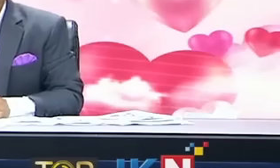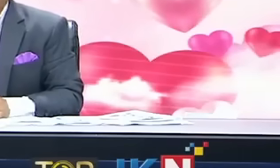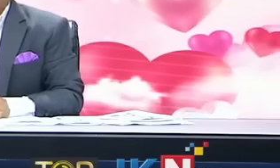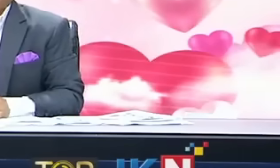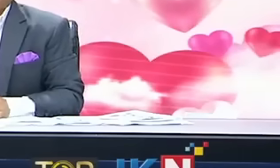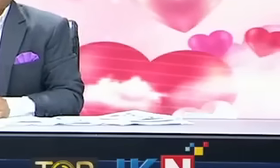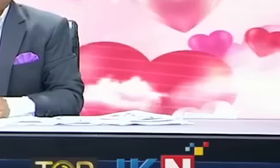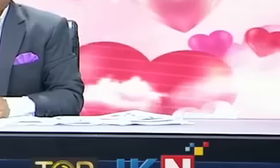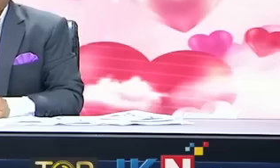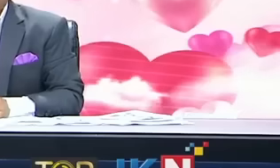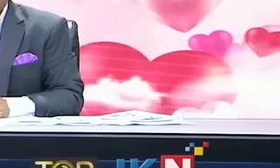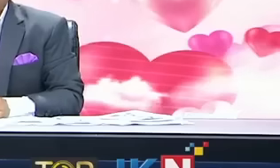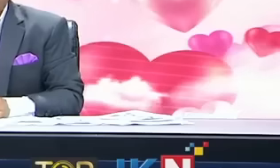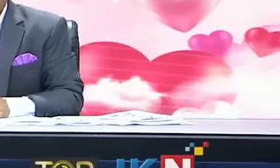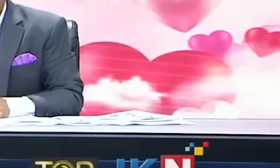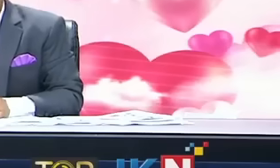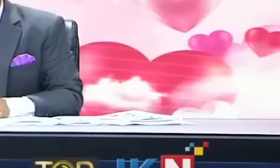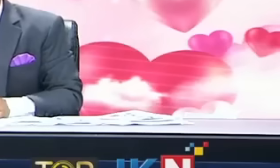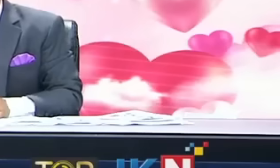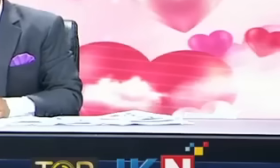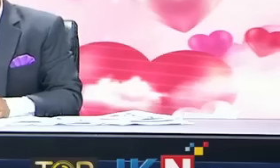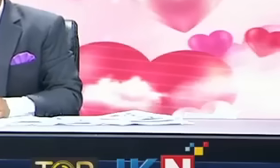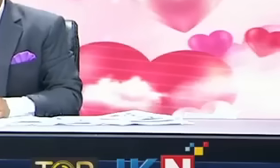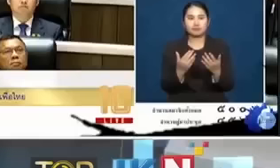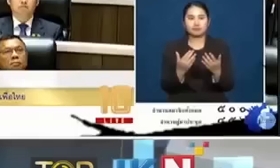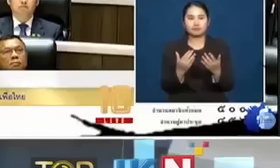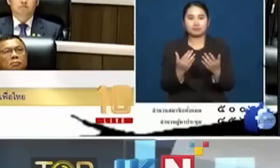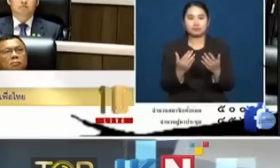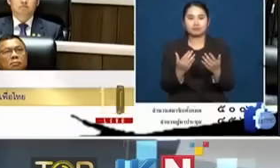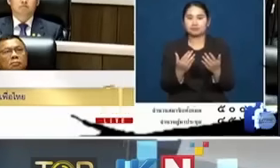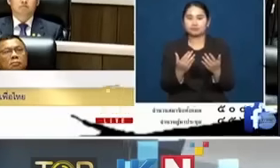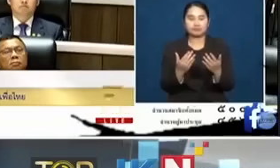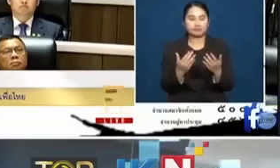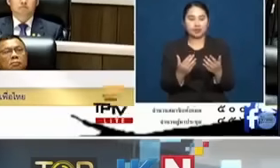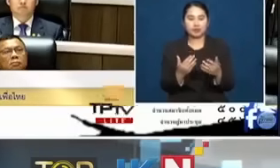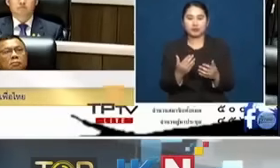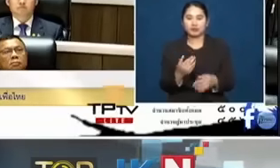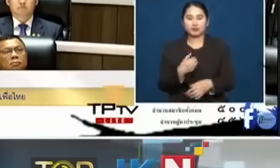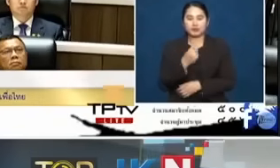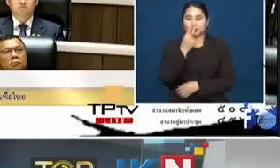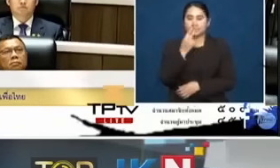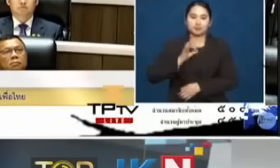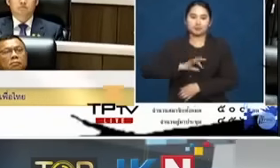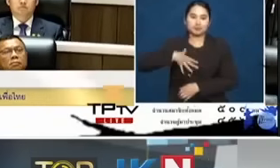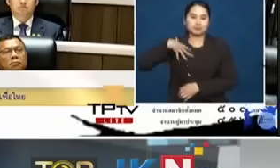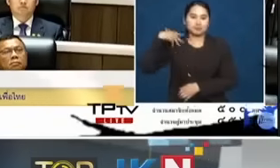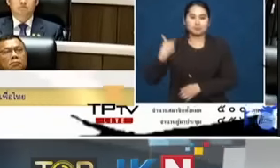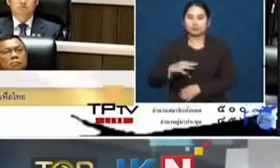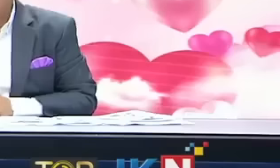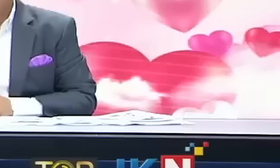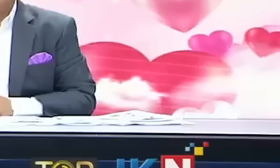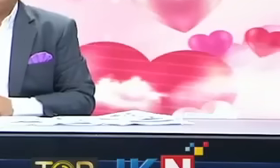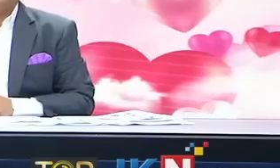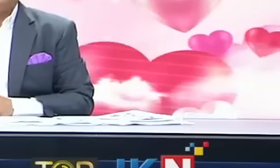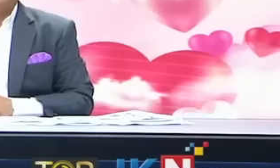ะฮะแล้วก็สสพักร่วมฝ่ายค้านวันนี้ทิศทางเป็นอันหนึ่งอันเดียวกันนะเดี๋ยวเราพักกันคู่เดียวครับกลับมาช่ว